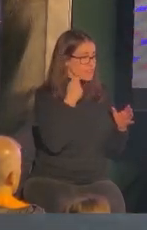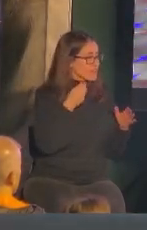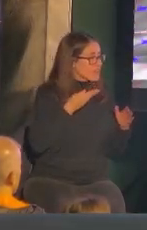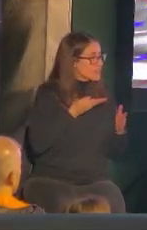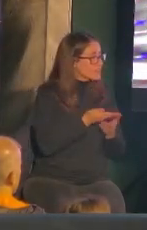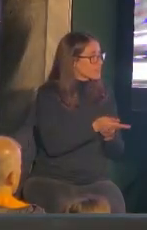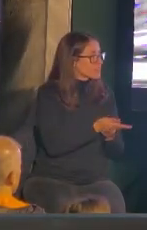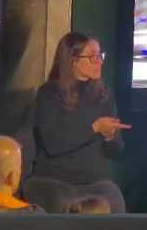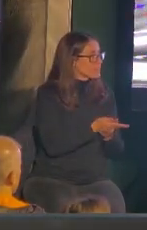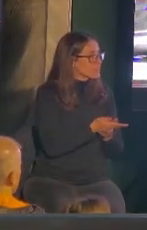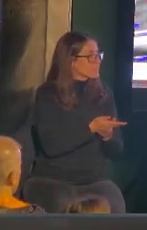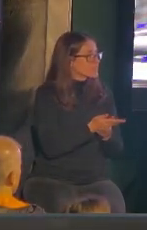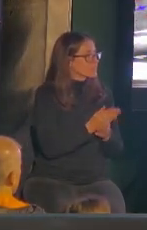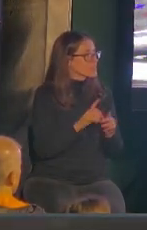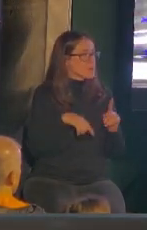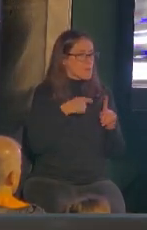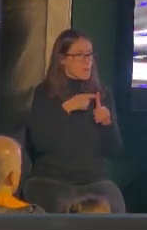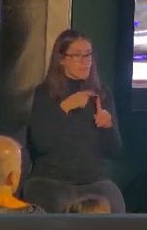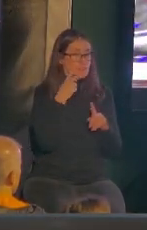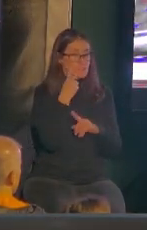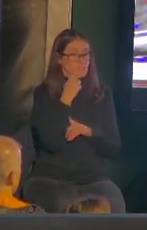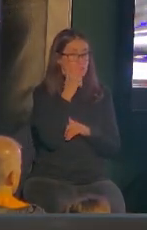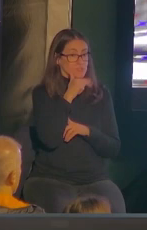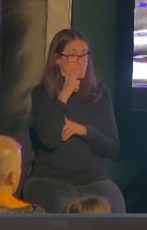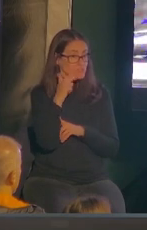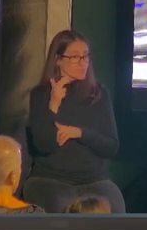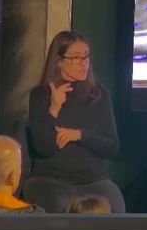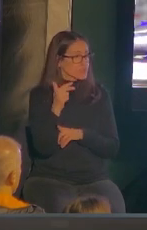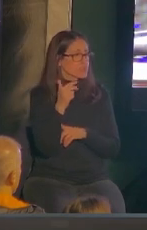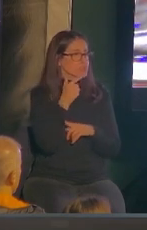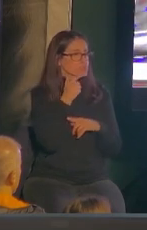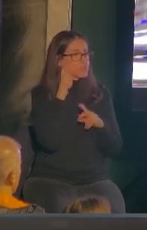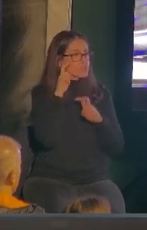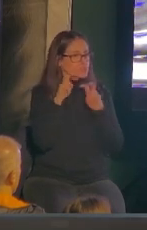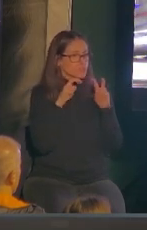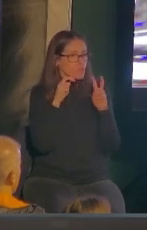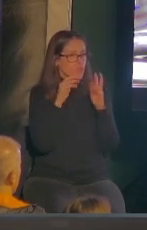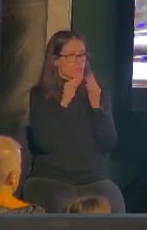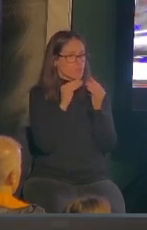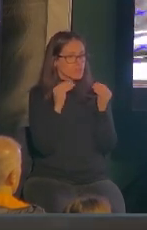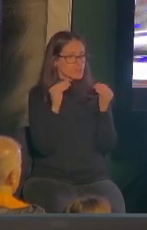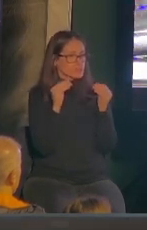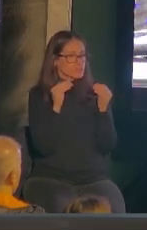són dues pintures. Ho faig amb una textura